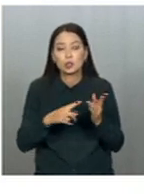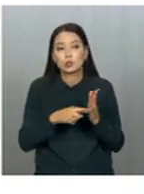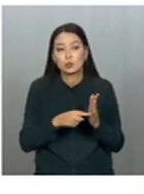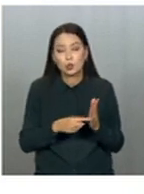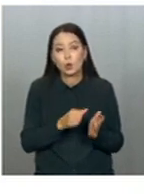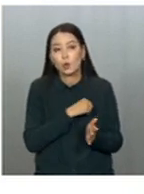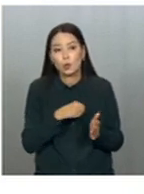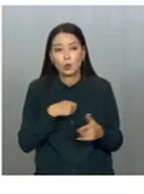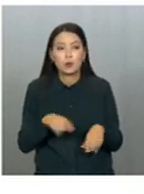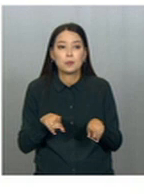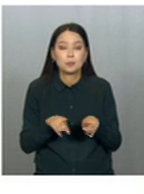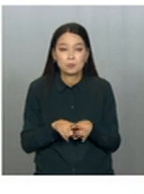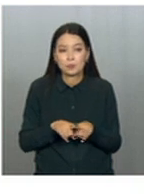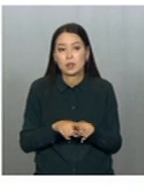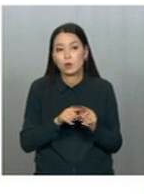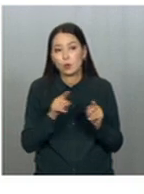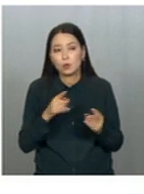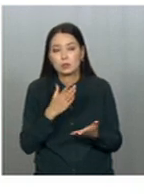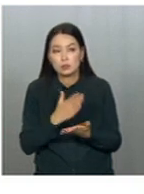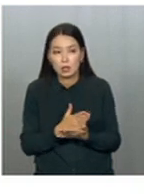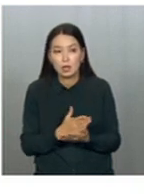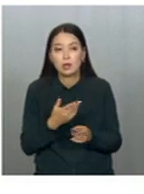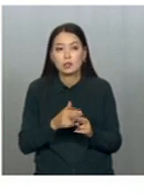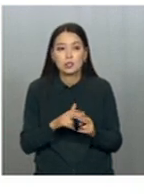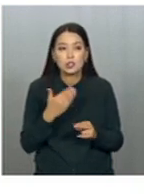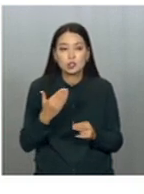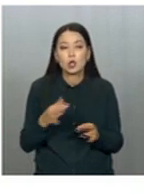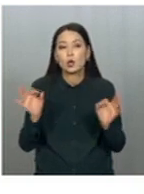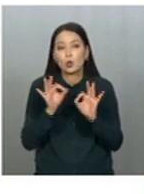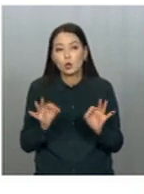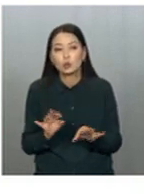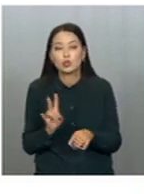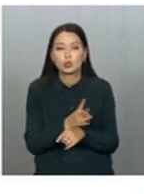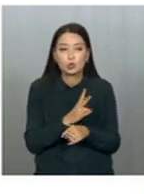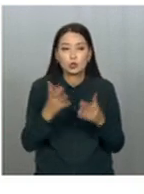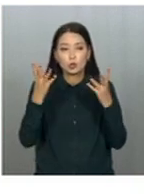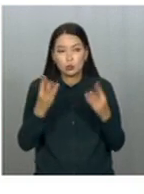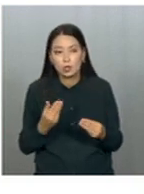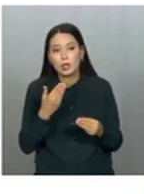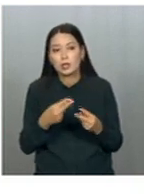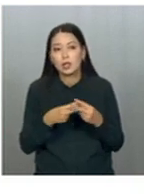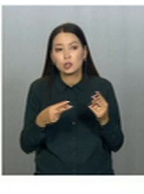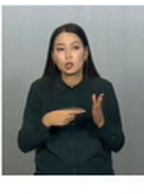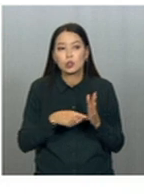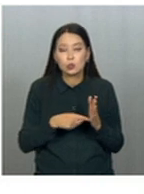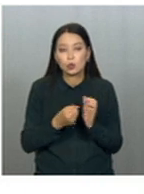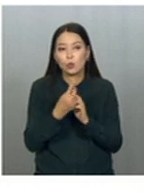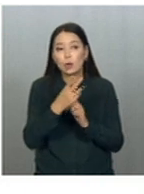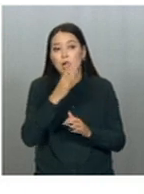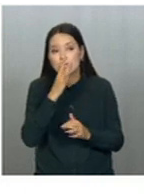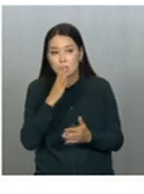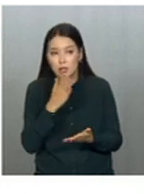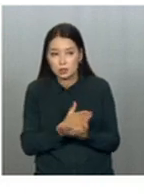және де 0 градус. Және де күзгі күн мен түннің теңелу нүктесі 12 сағат және де 0